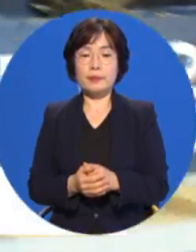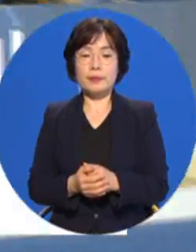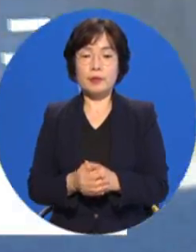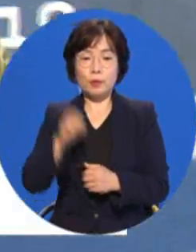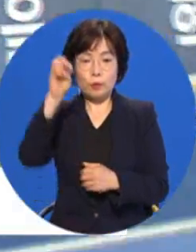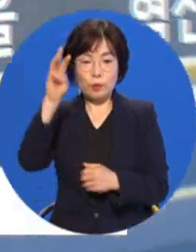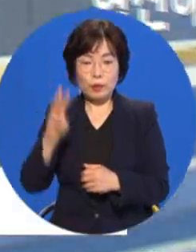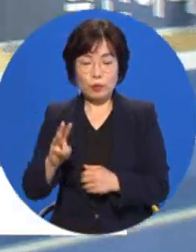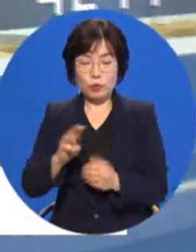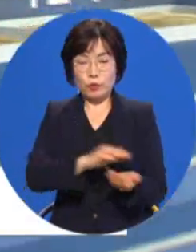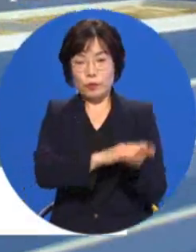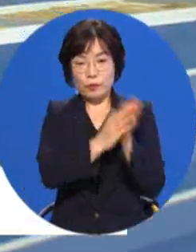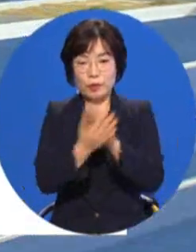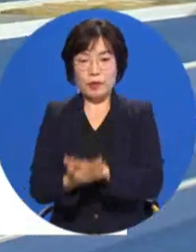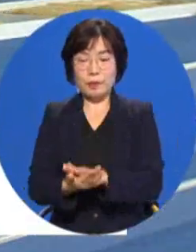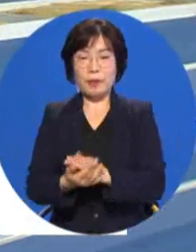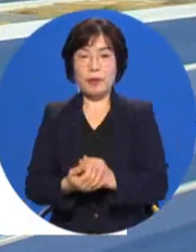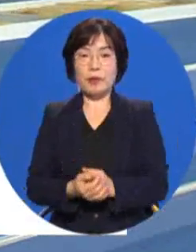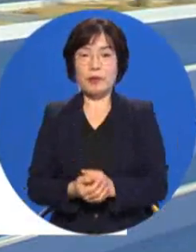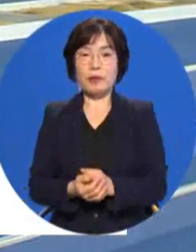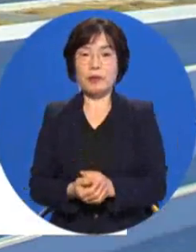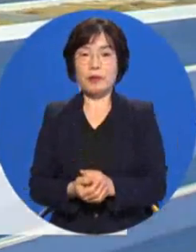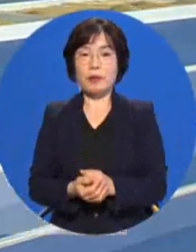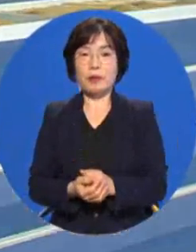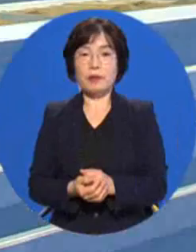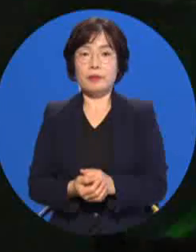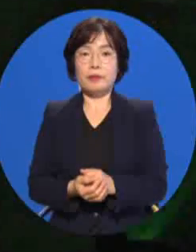광주가 달립니다.